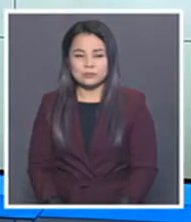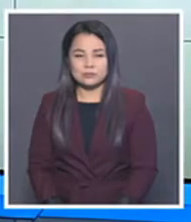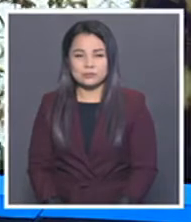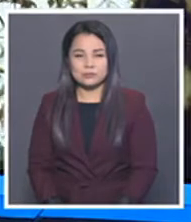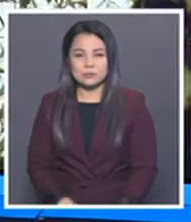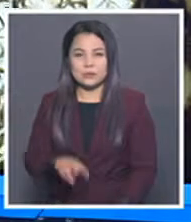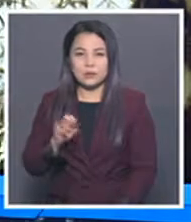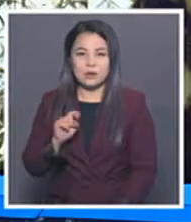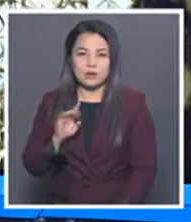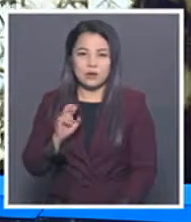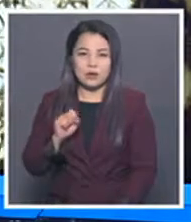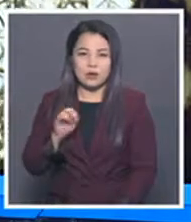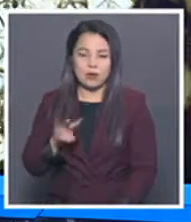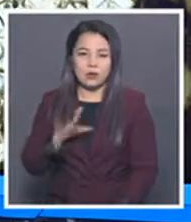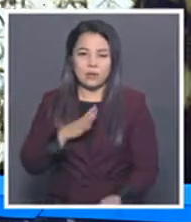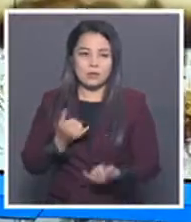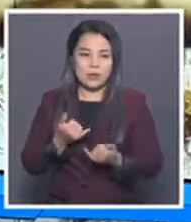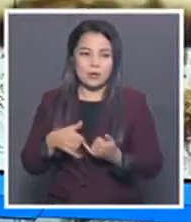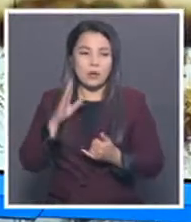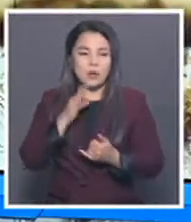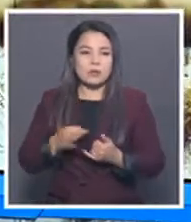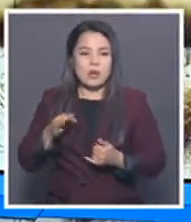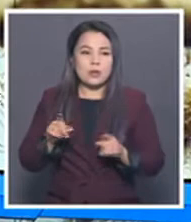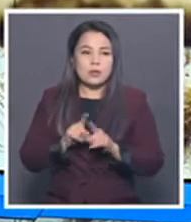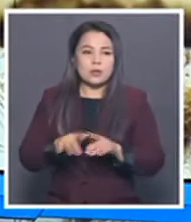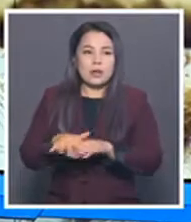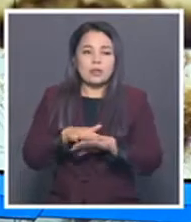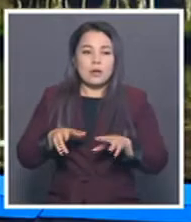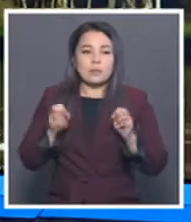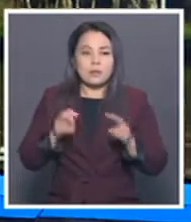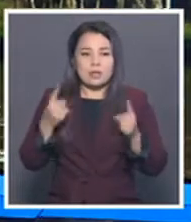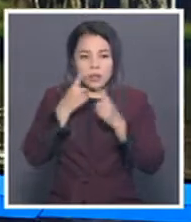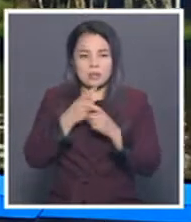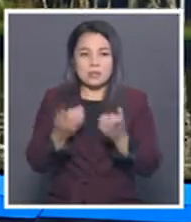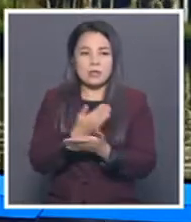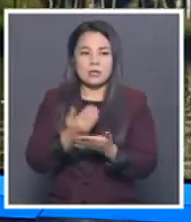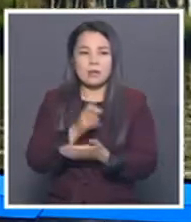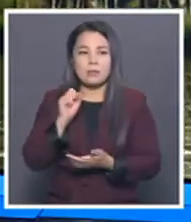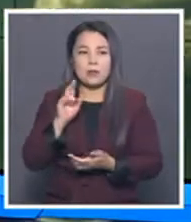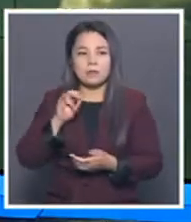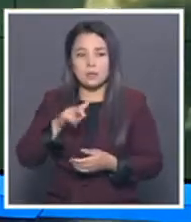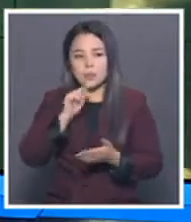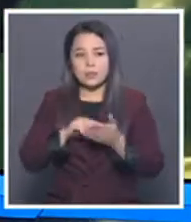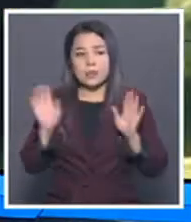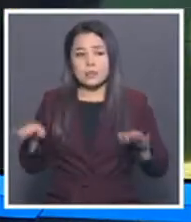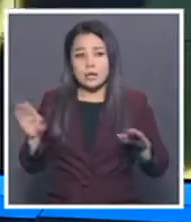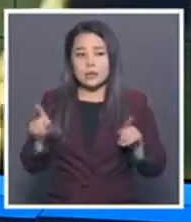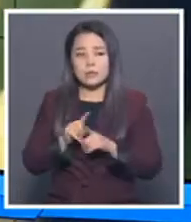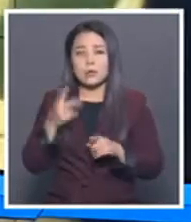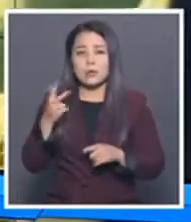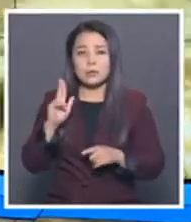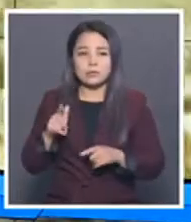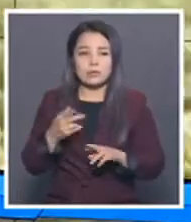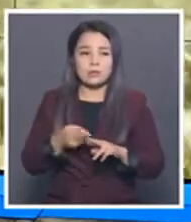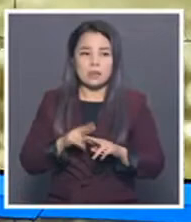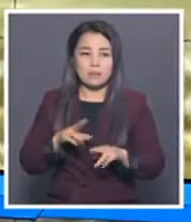Марқакөл қорығындағы майқан балығына құзғындар қауіп төндіріп тұр. Мамандардың зерттеуінше баклан деп аталатын құс күніне кем дегенде 3 келі